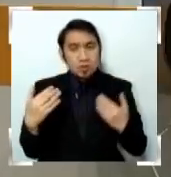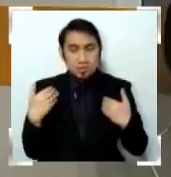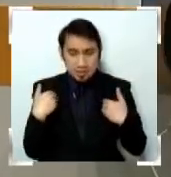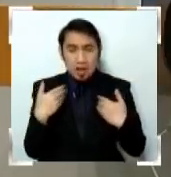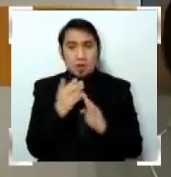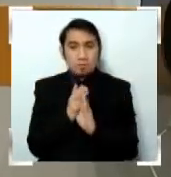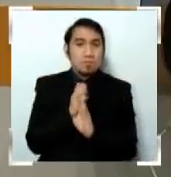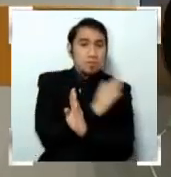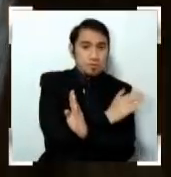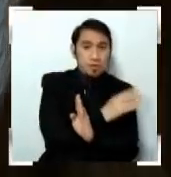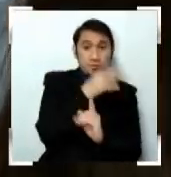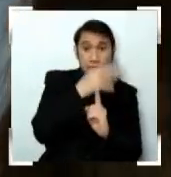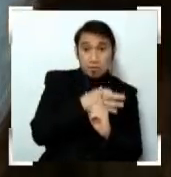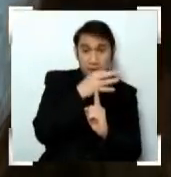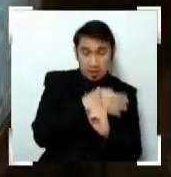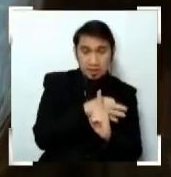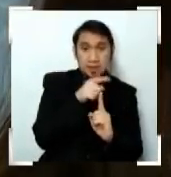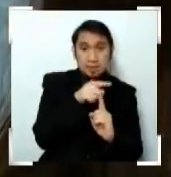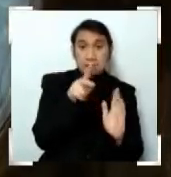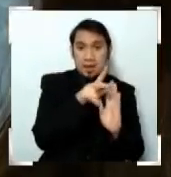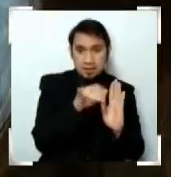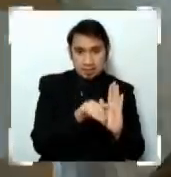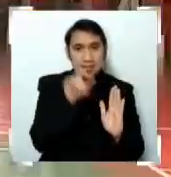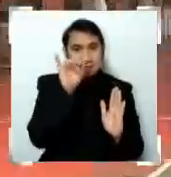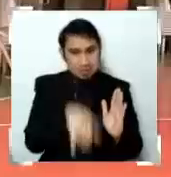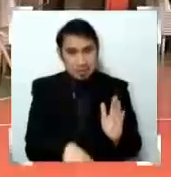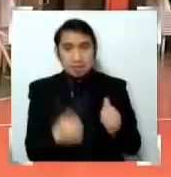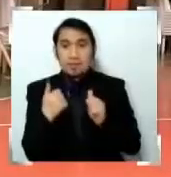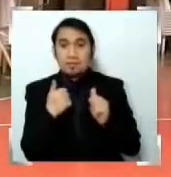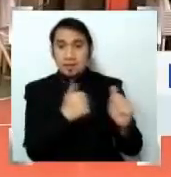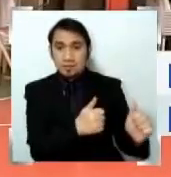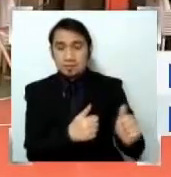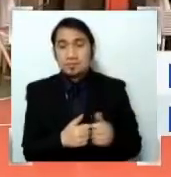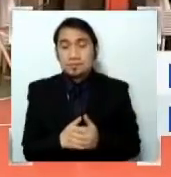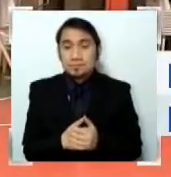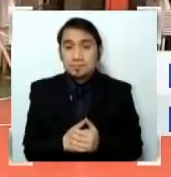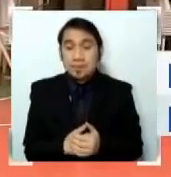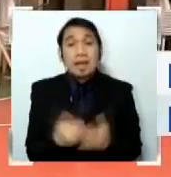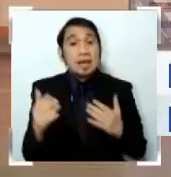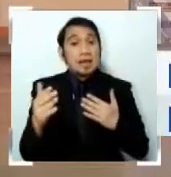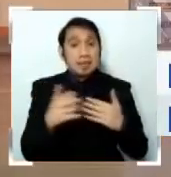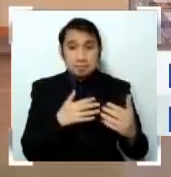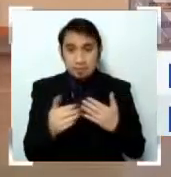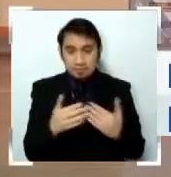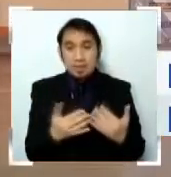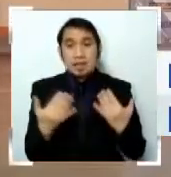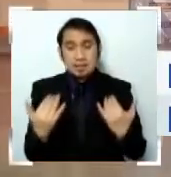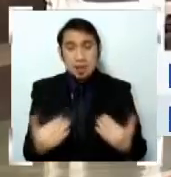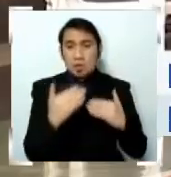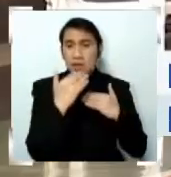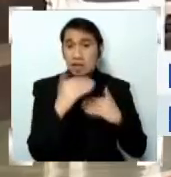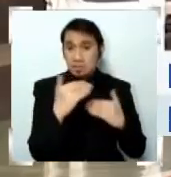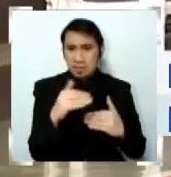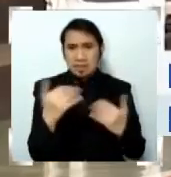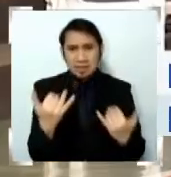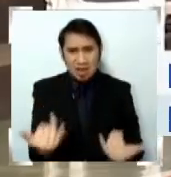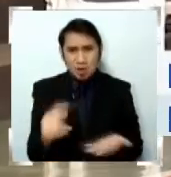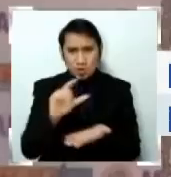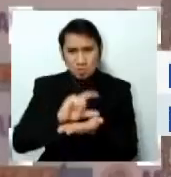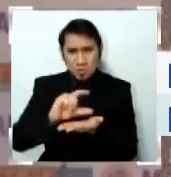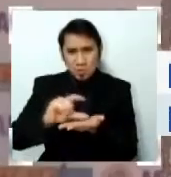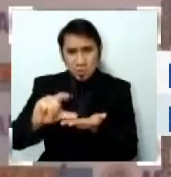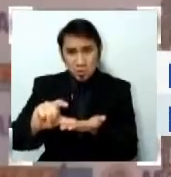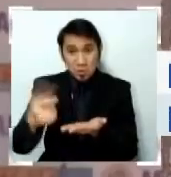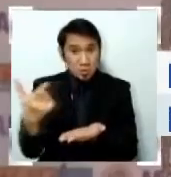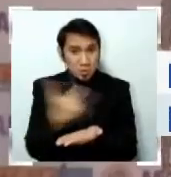na nasa LGU ang desisyon kung requirement ng COVID test. Sa gitna nito, problemang limitadong supply ng bakuna, kaya tumigil muna sa pagbibigay